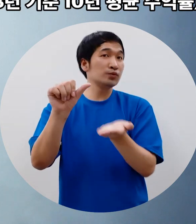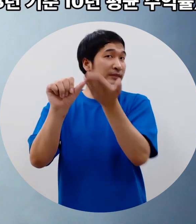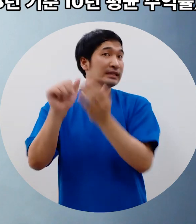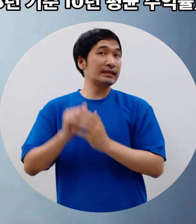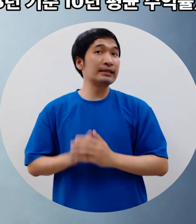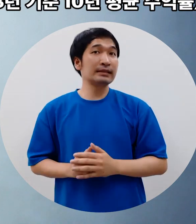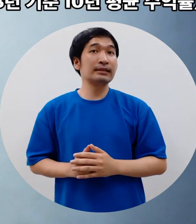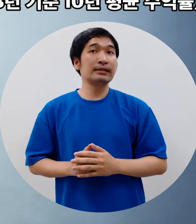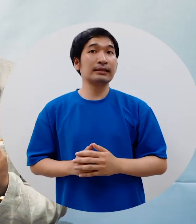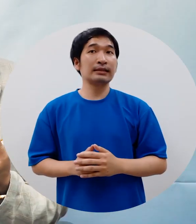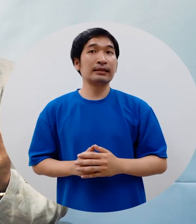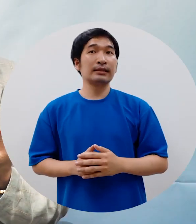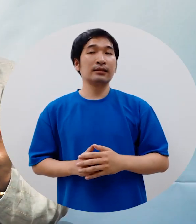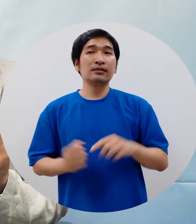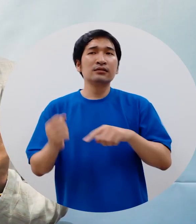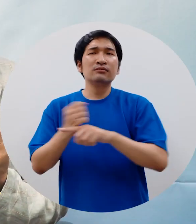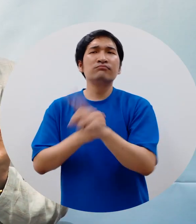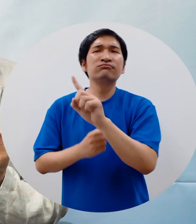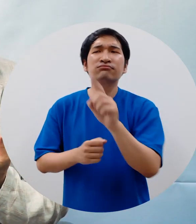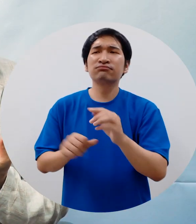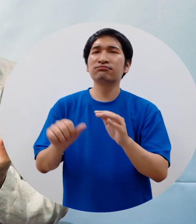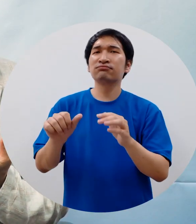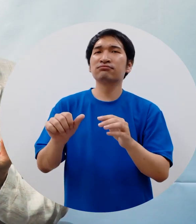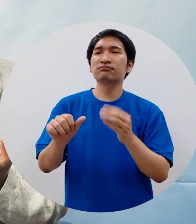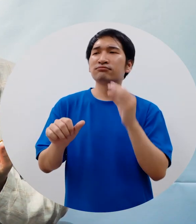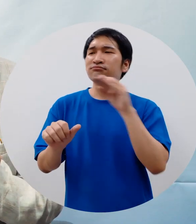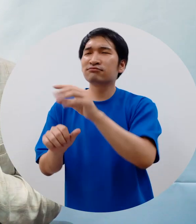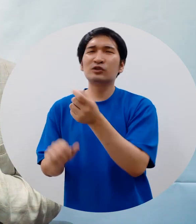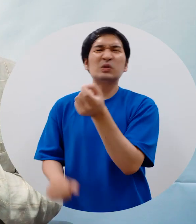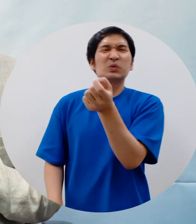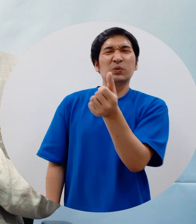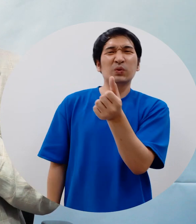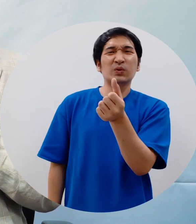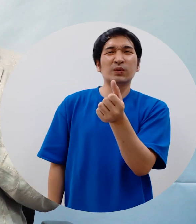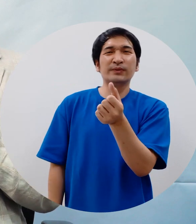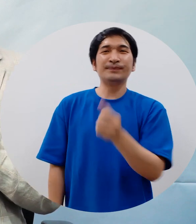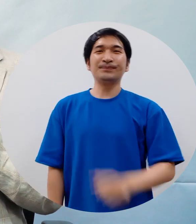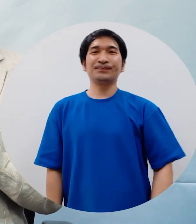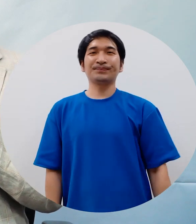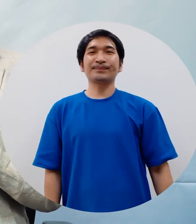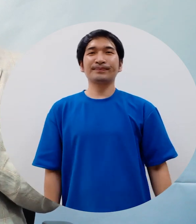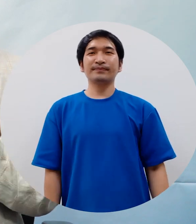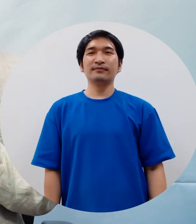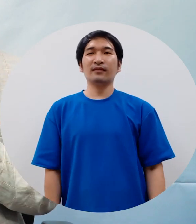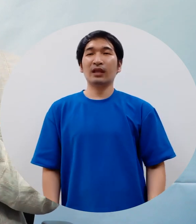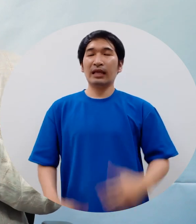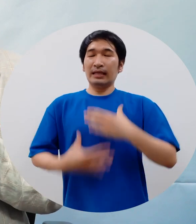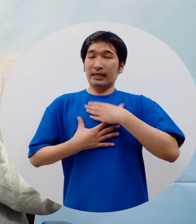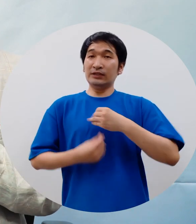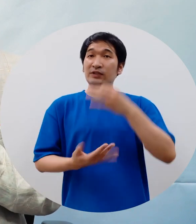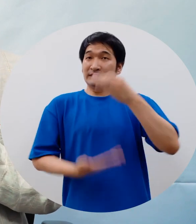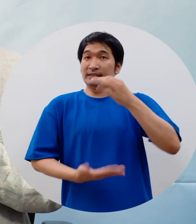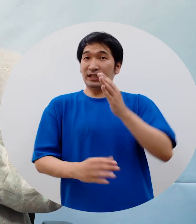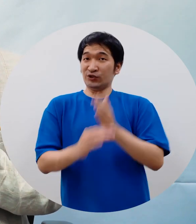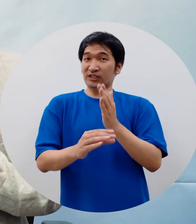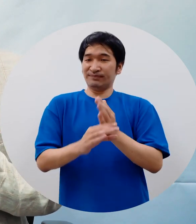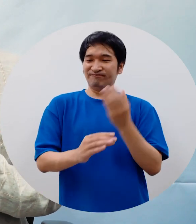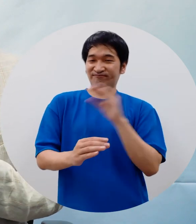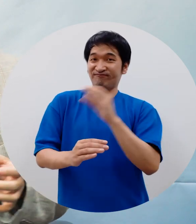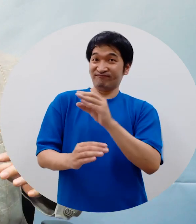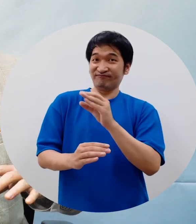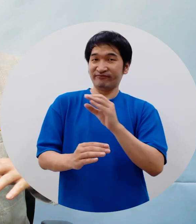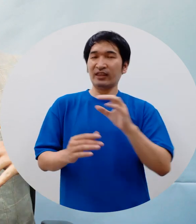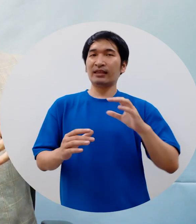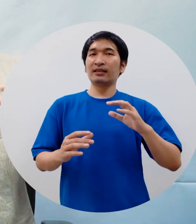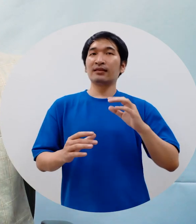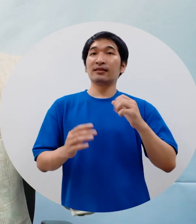5% 후반대인데, 이 이유가 뭐냐면 너무 소극적으로 투자를 하기 때문이에요. 안정자산 중심으로만 투자를 하기